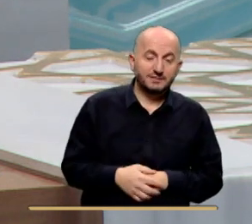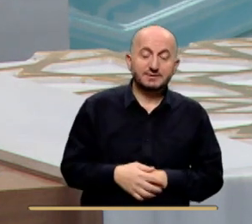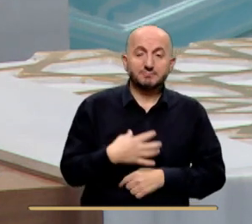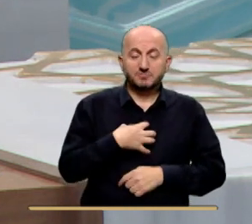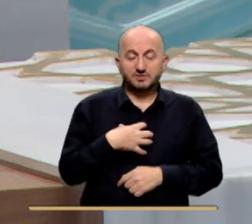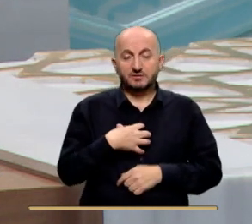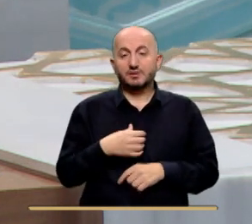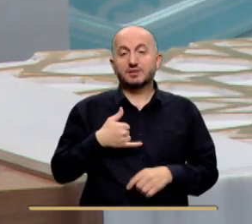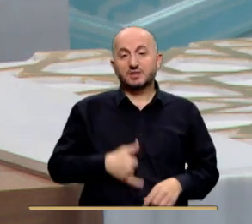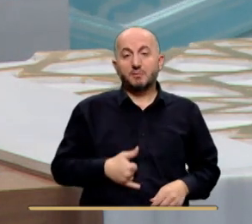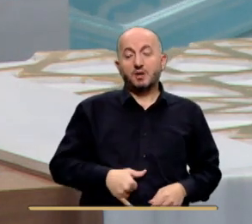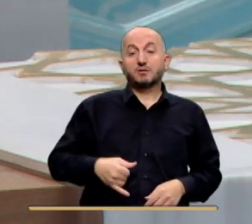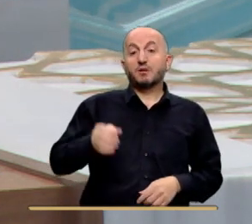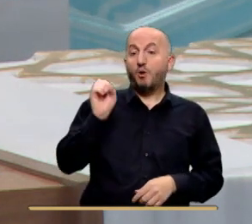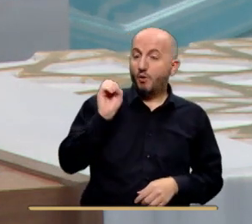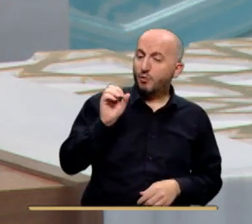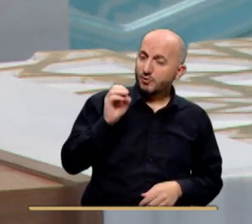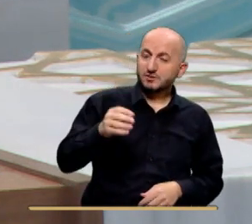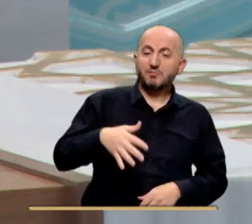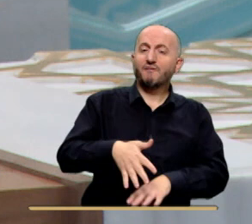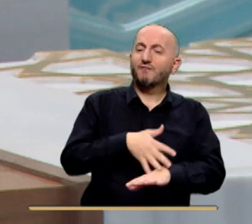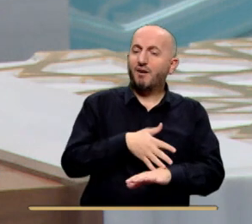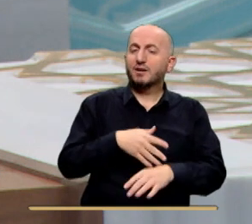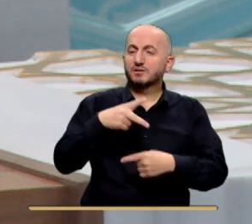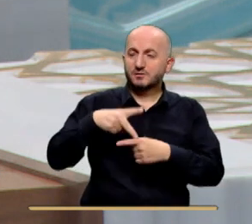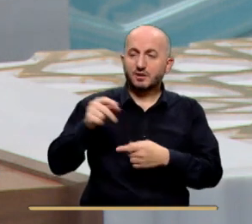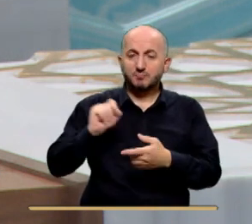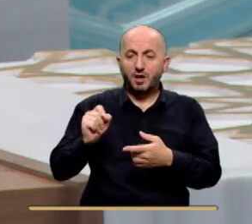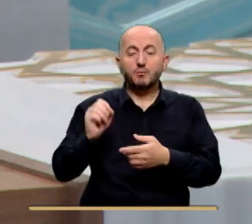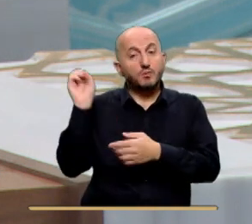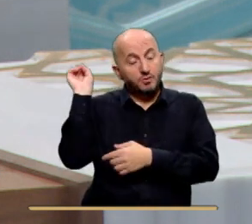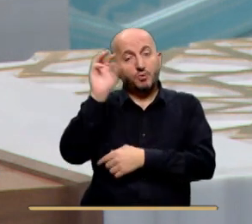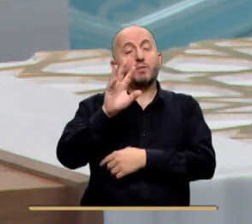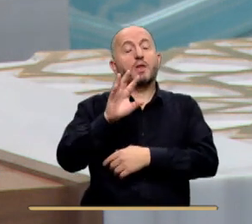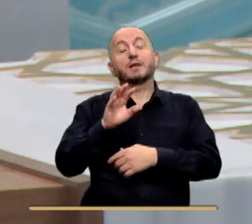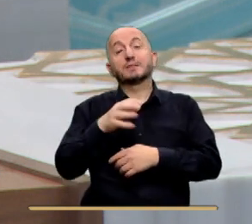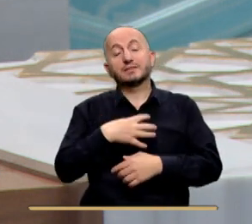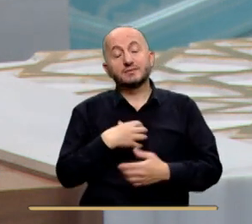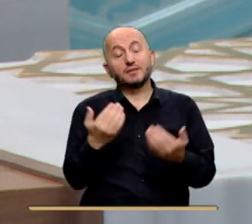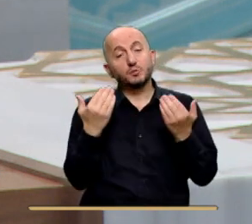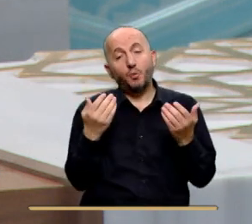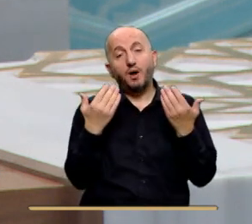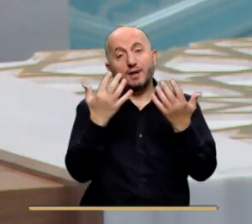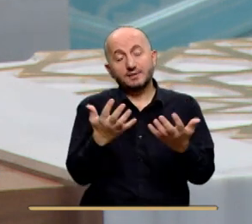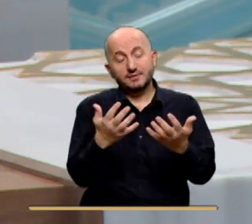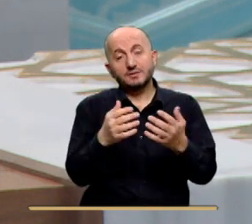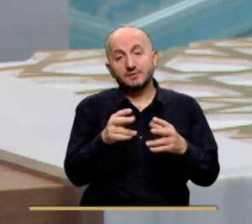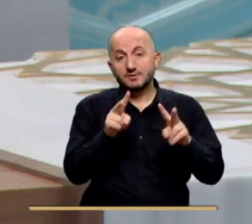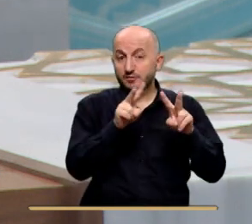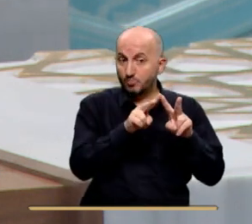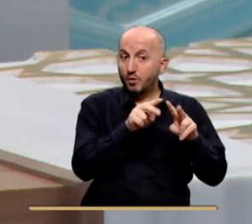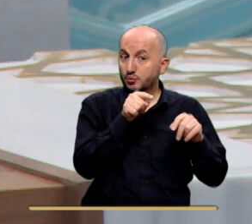bizzat Yemen'e muallim, mürşid, vali, zekat memuru olarak gönderdiği, kendisine dua ettiği Muaz orada